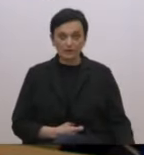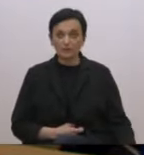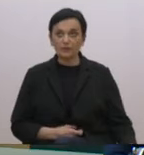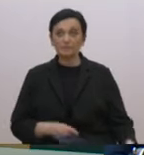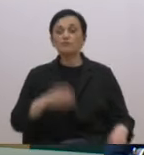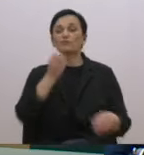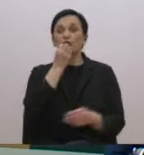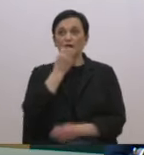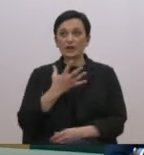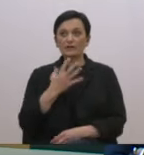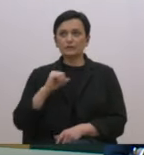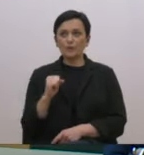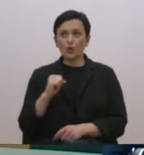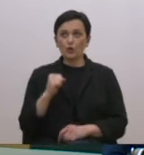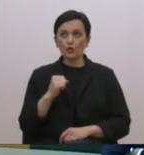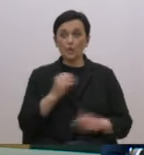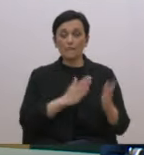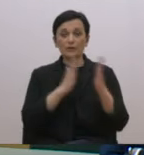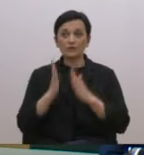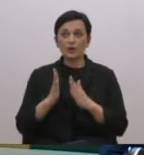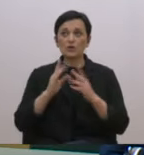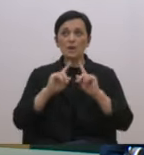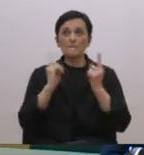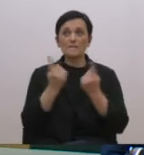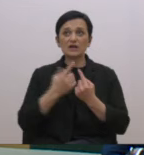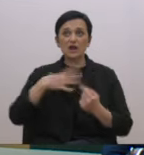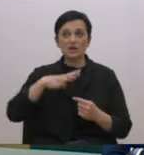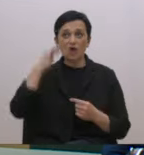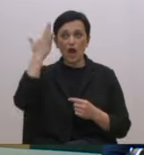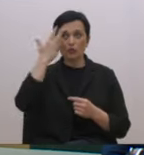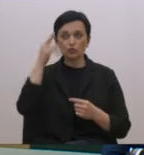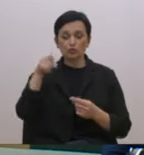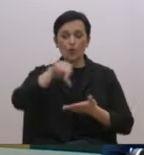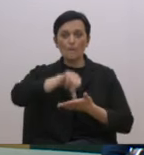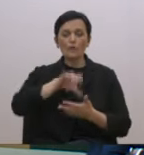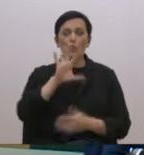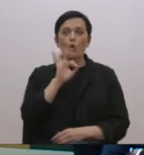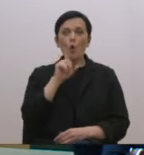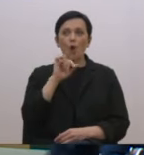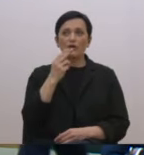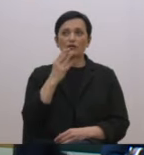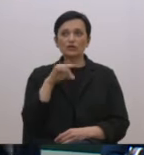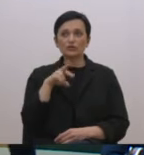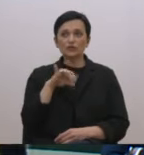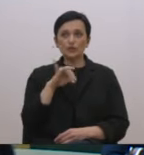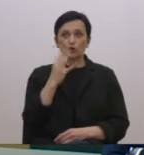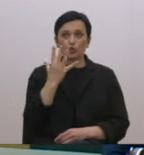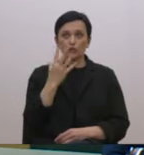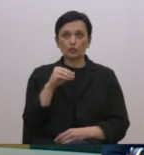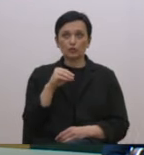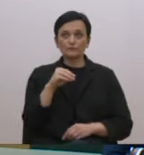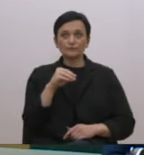კარგით, მეგობრებო. გადავდივართ ფრაქცია ქართული ოცნების გამოსვლებზე. ანდრი ოხანაშვილი არის 5